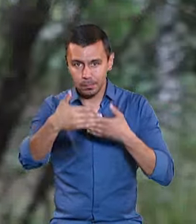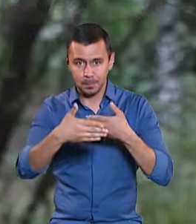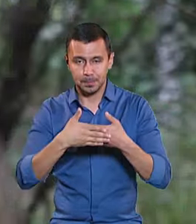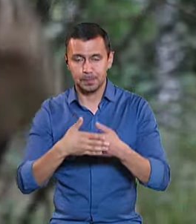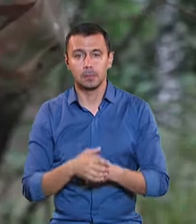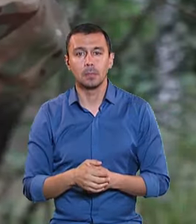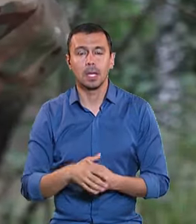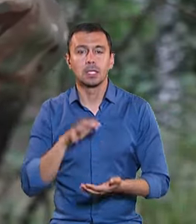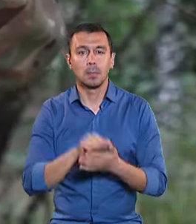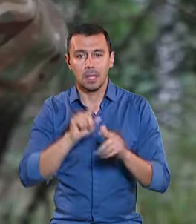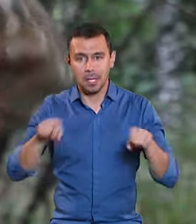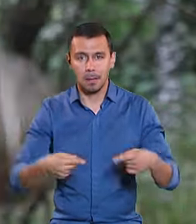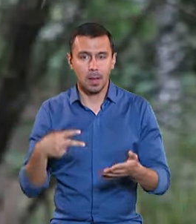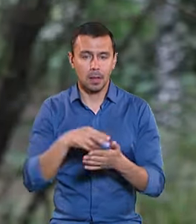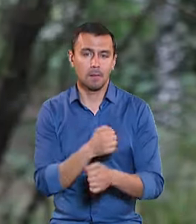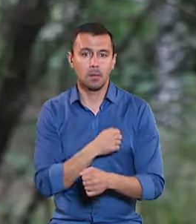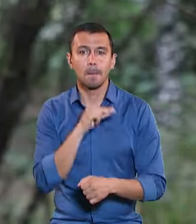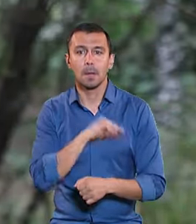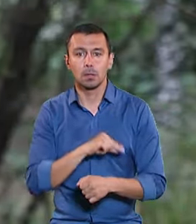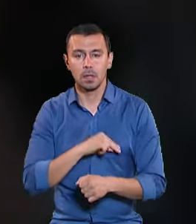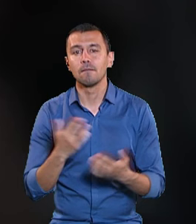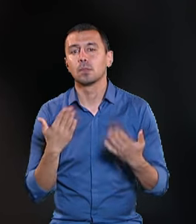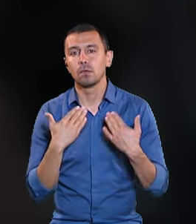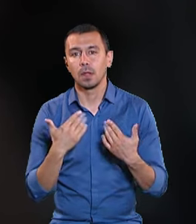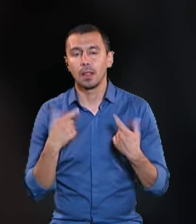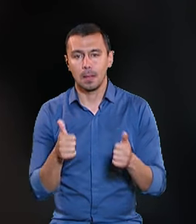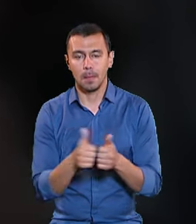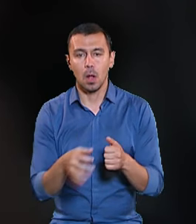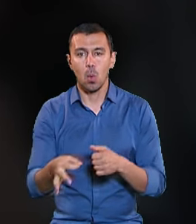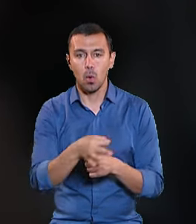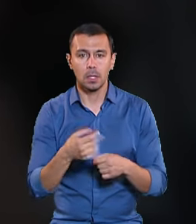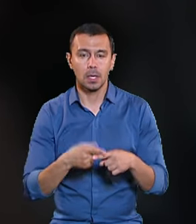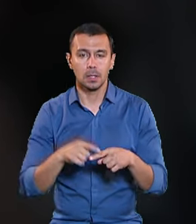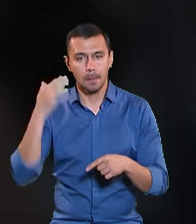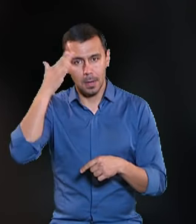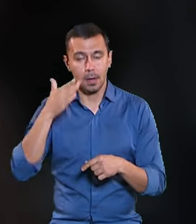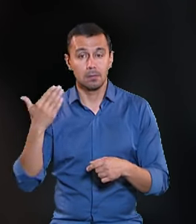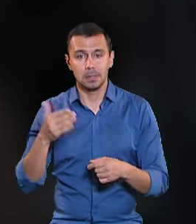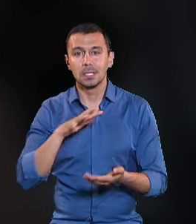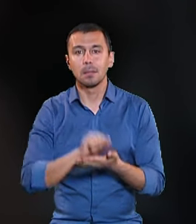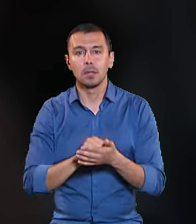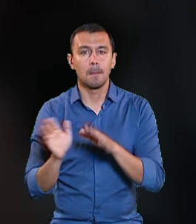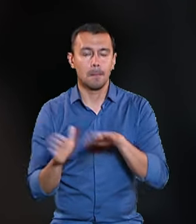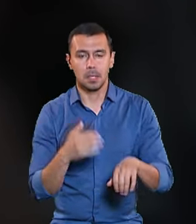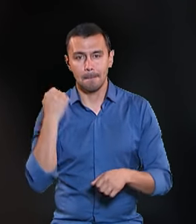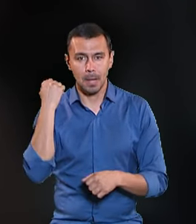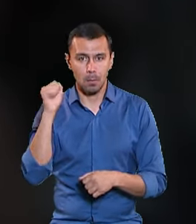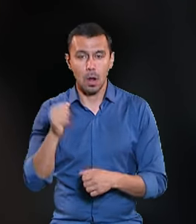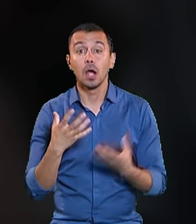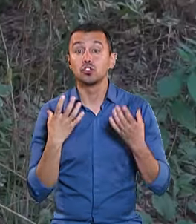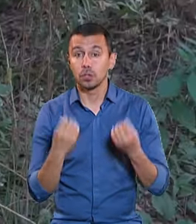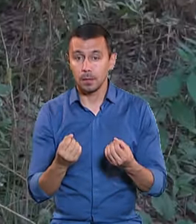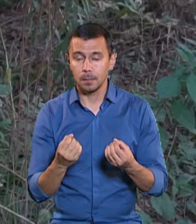навіть. Займатися реабілітацією військових, працювати та відпочивати десь біля озера. Цим, мріє «Фіш», він займатиметься після перемоги. А